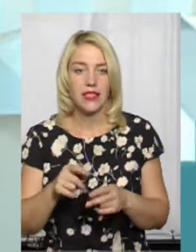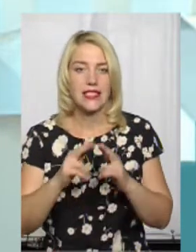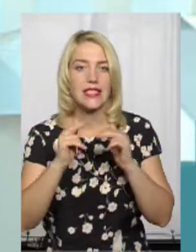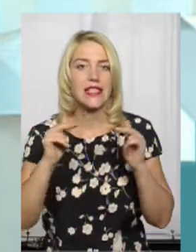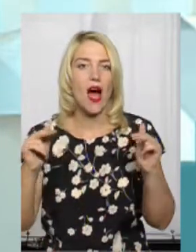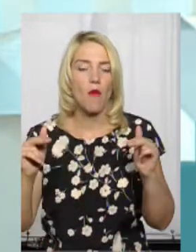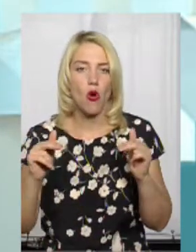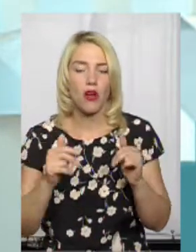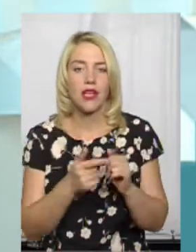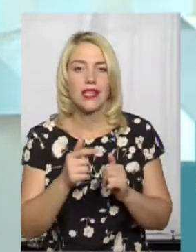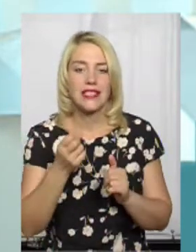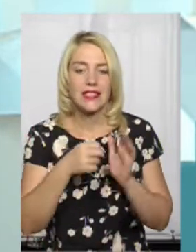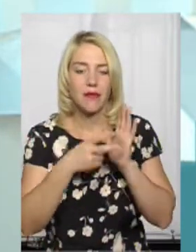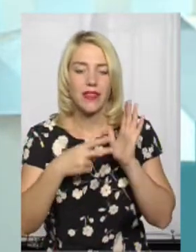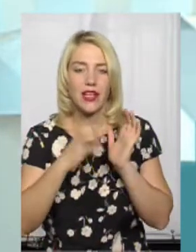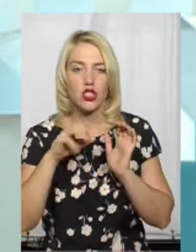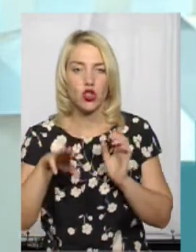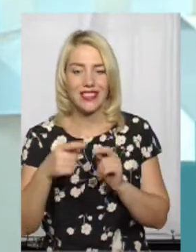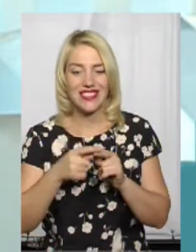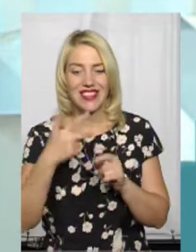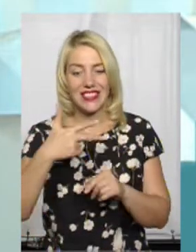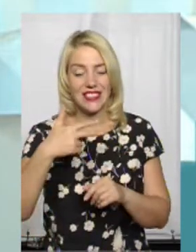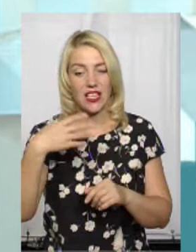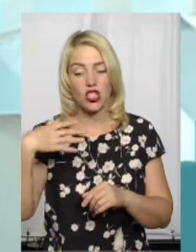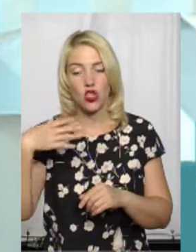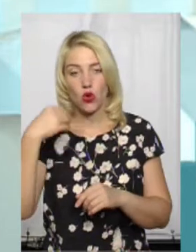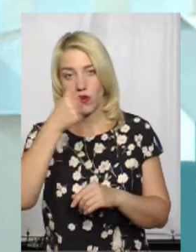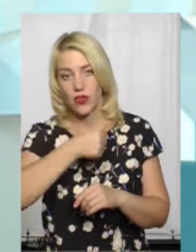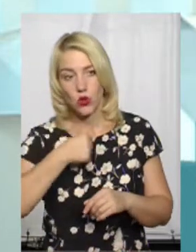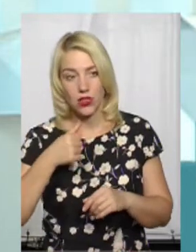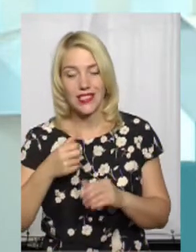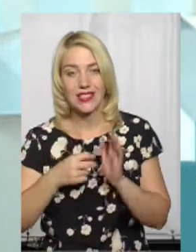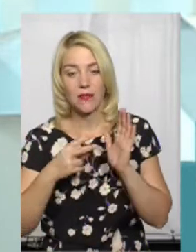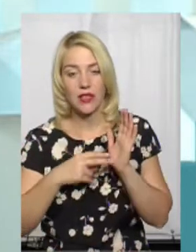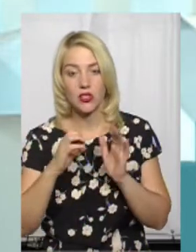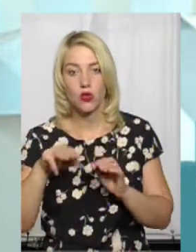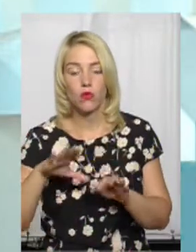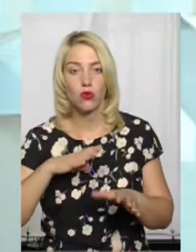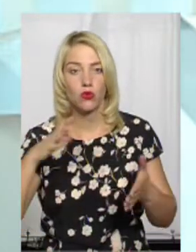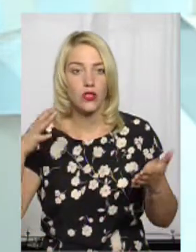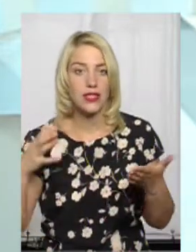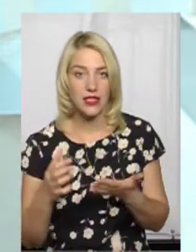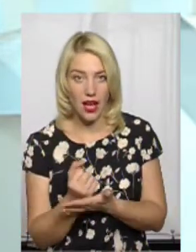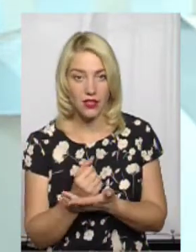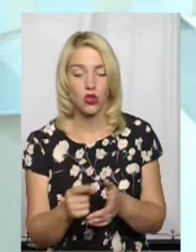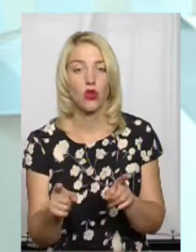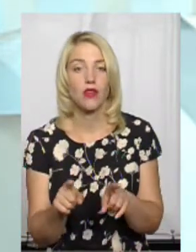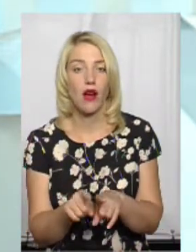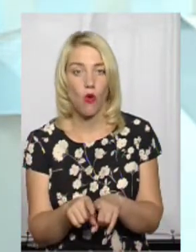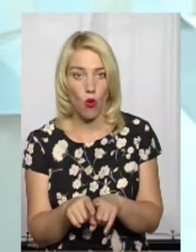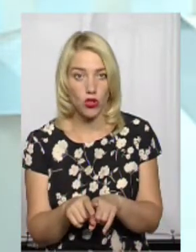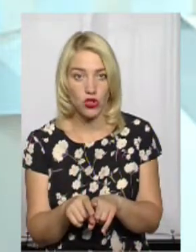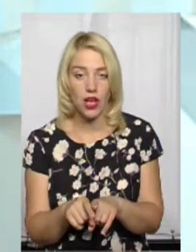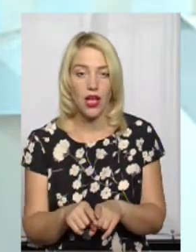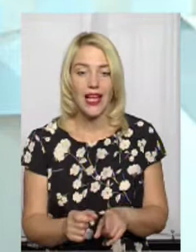замку 17 століття, це 30-40 роки 17 століття, було знайдено також